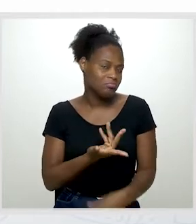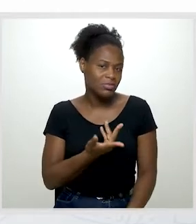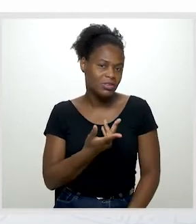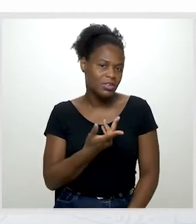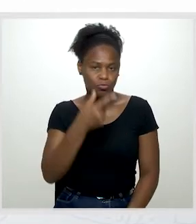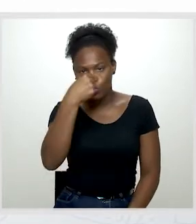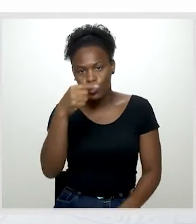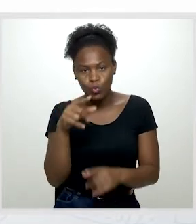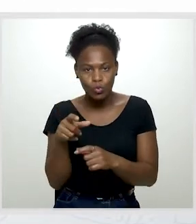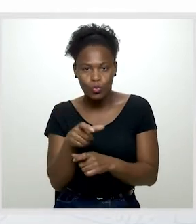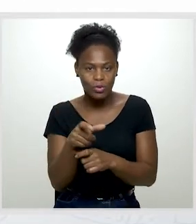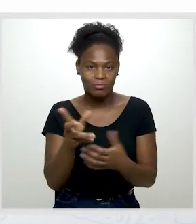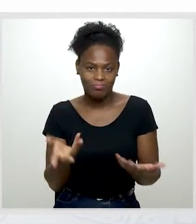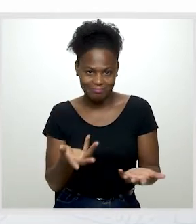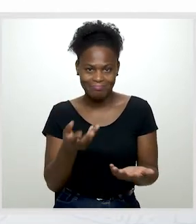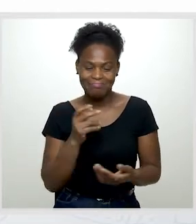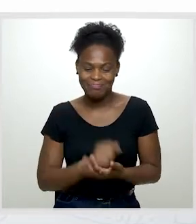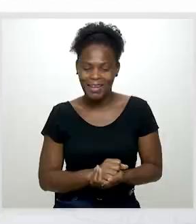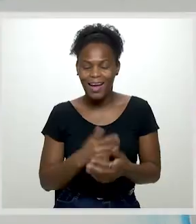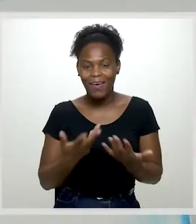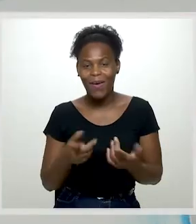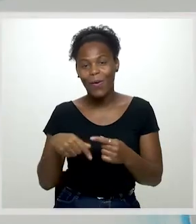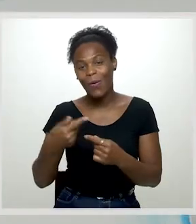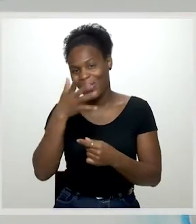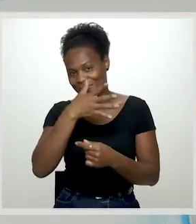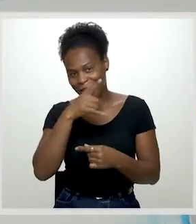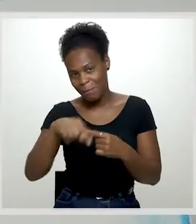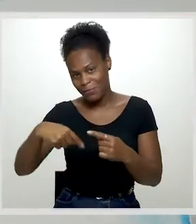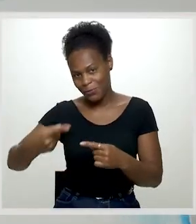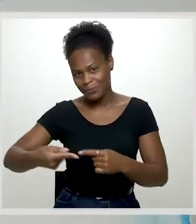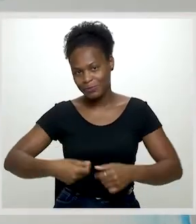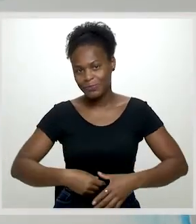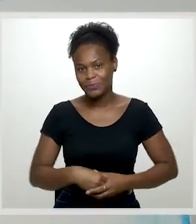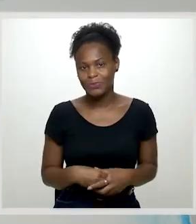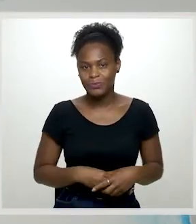bon? Très bien. Alors, on va passer à l'activité suivante.